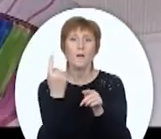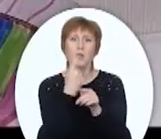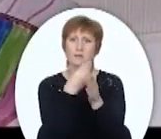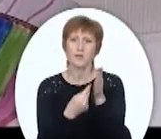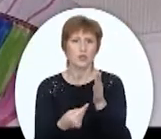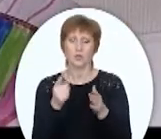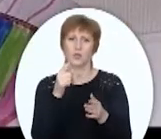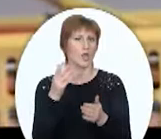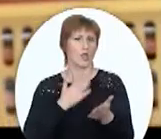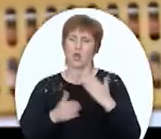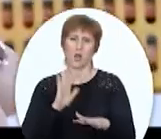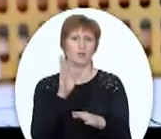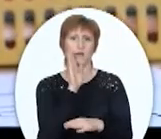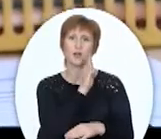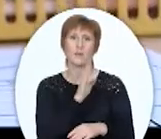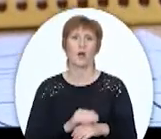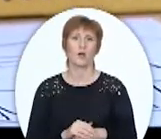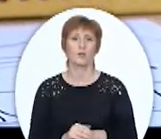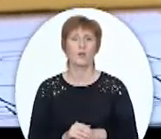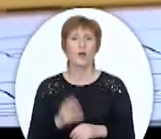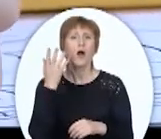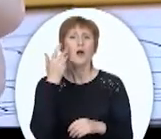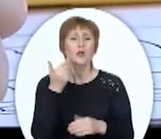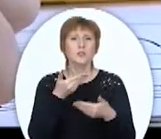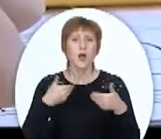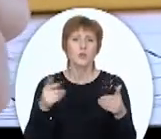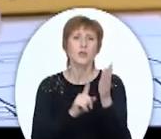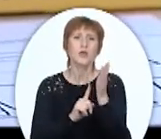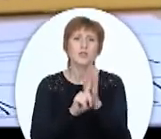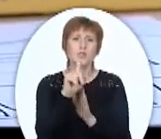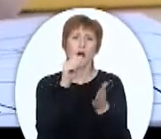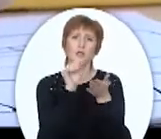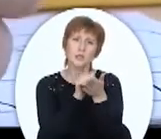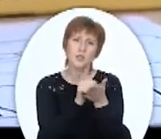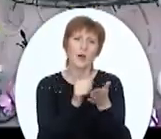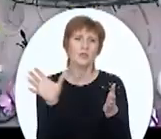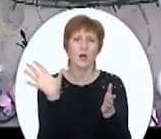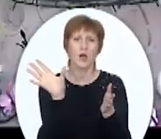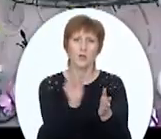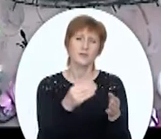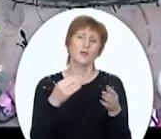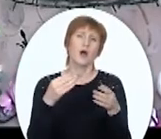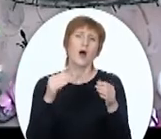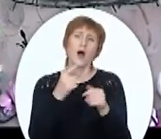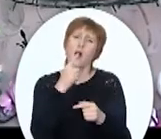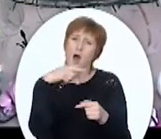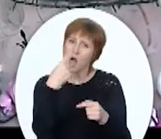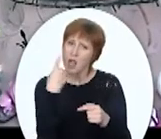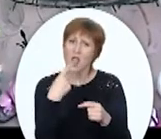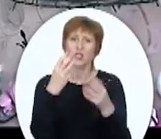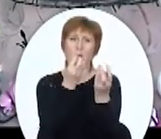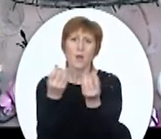первые рисунки почему-то не радовали маму. Когда мы стали заниматься с ней по всем параметрам, там,